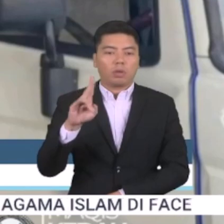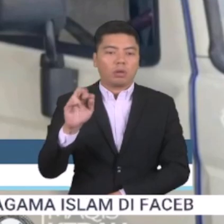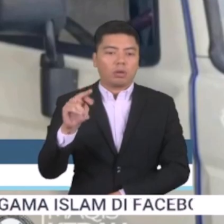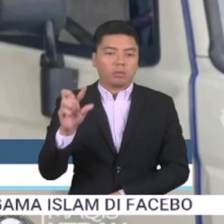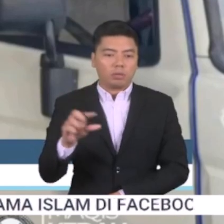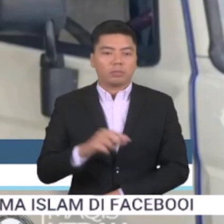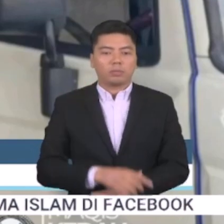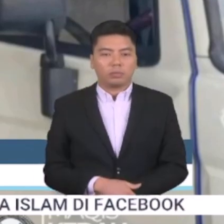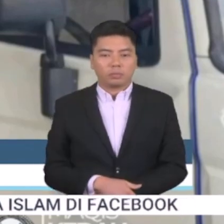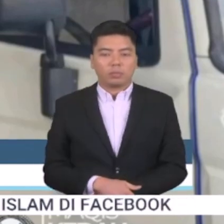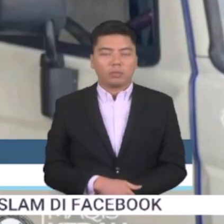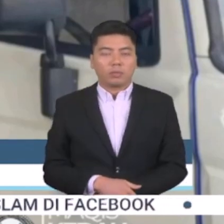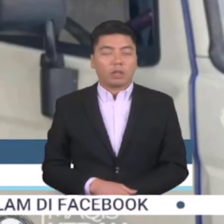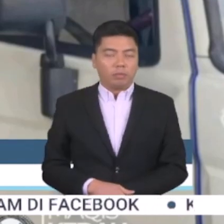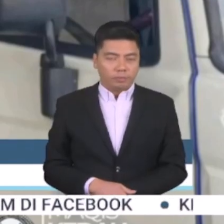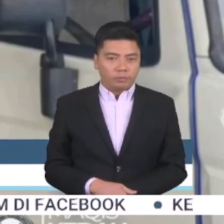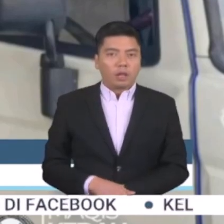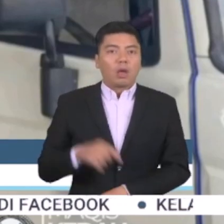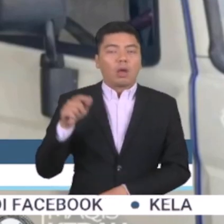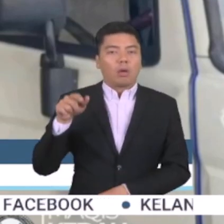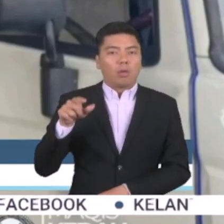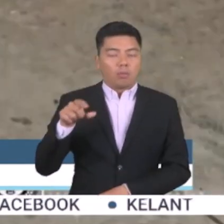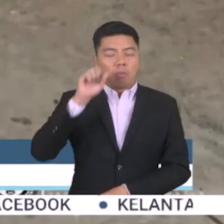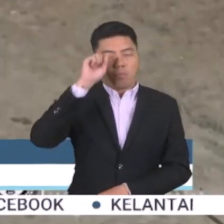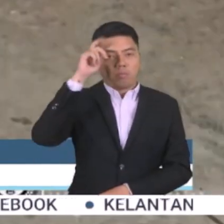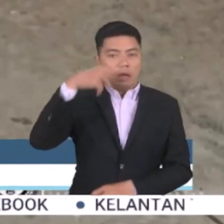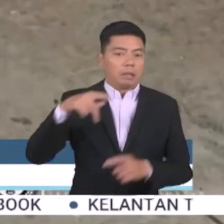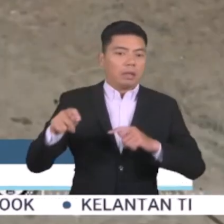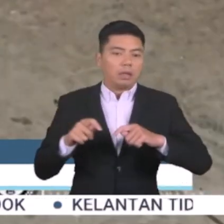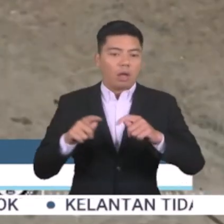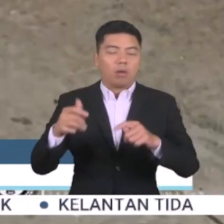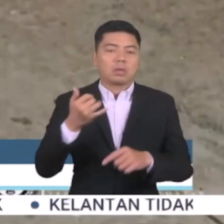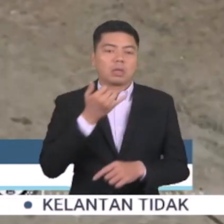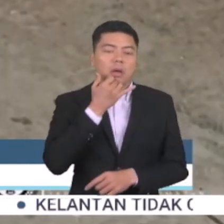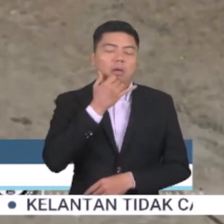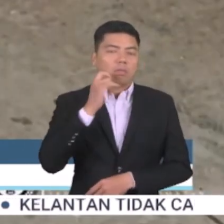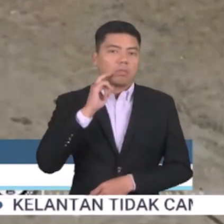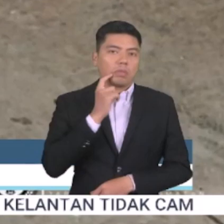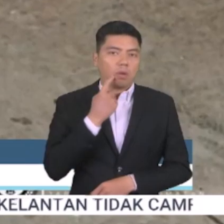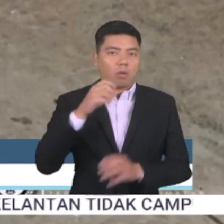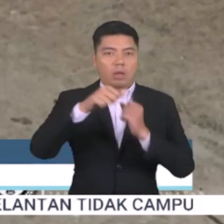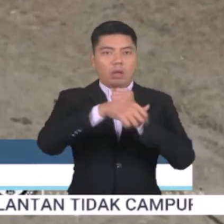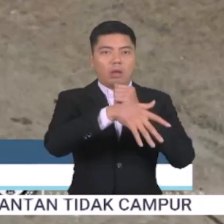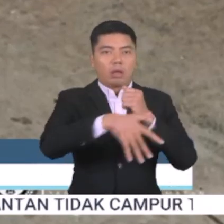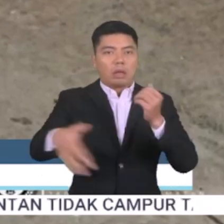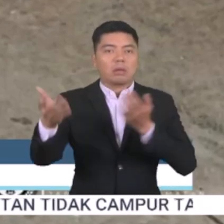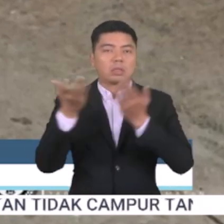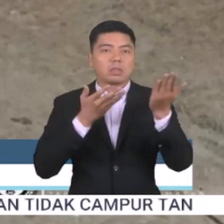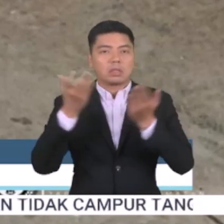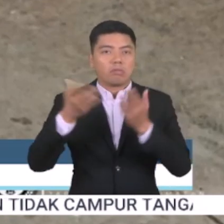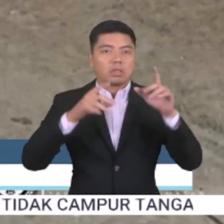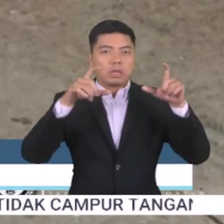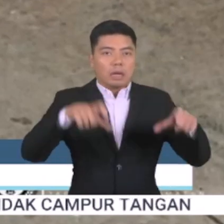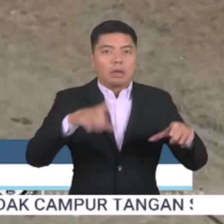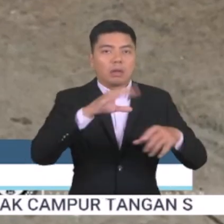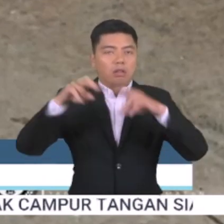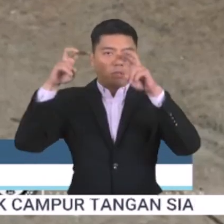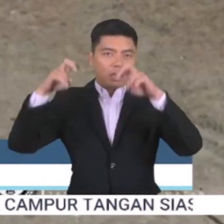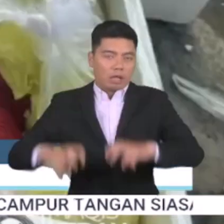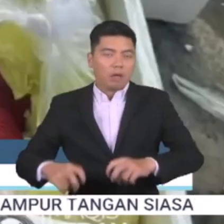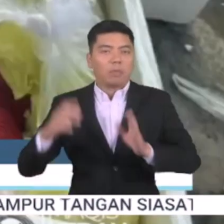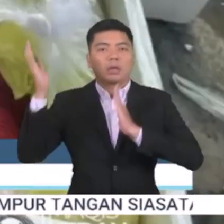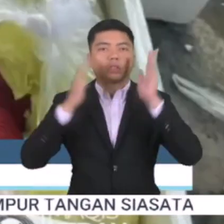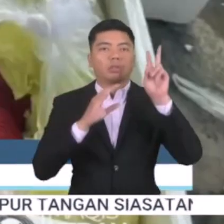Pengarah Makis Negeri Hisham Abu Bakar berkata perbuatan itu merupakan kesalahan serius di bawah Akta Perkhidmatan Kuarantin dan